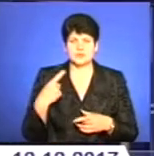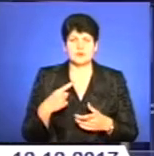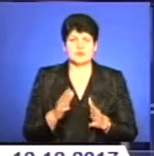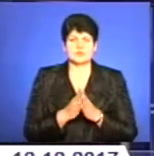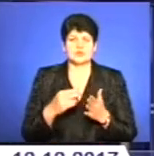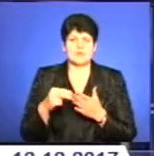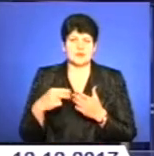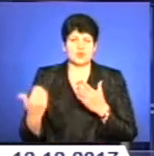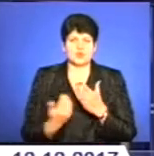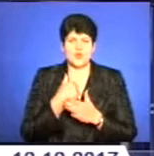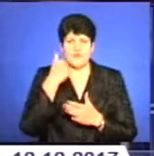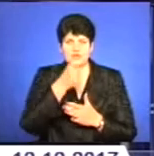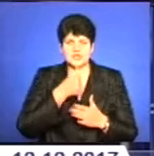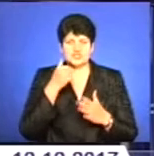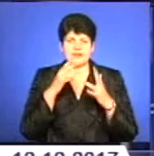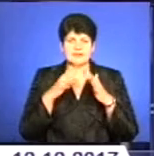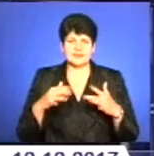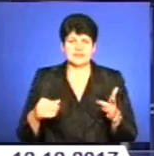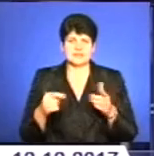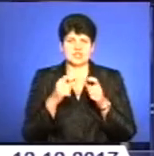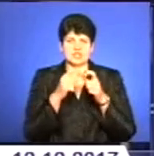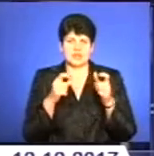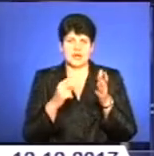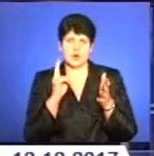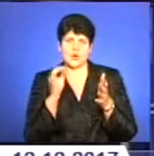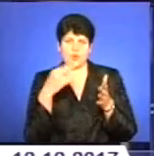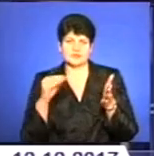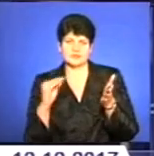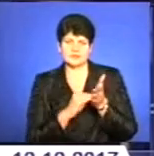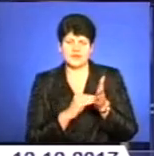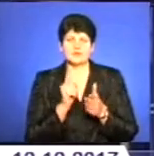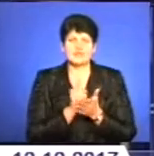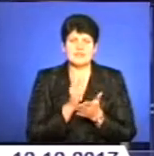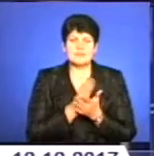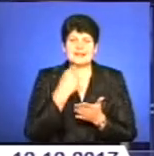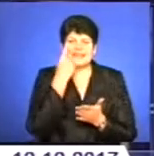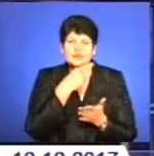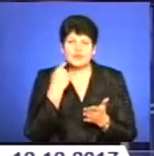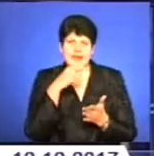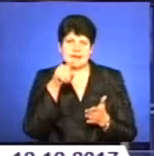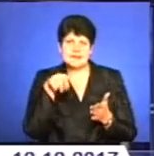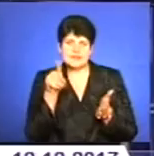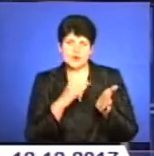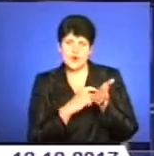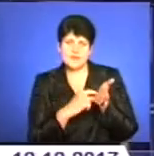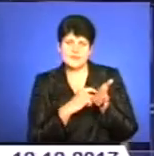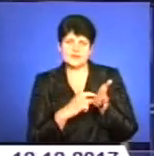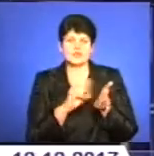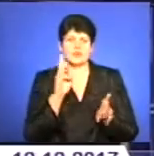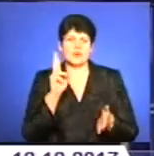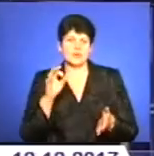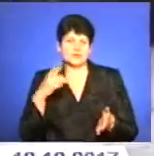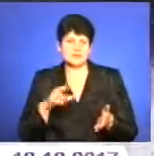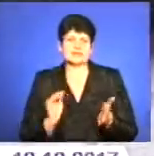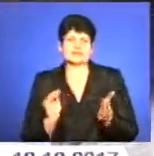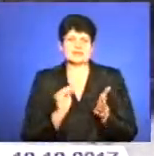купувати новорічні ялинки зі штрих-кодами. Новорічні дерева повинні мати індивідуальний номер та відповідний йому штрих-код, який